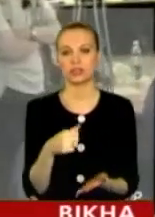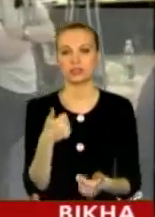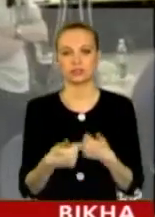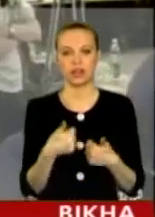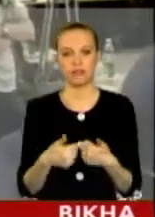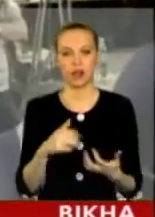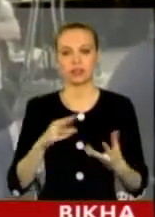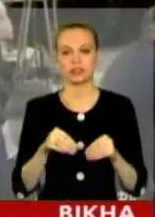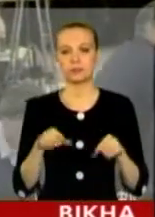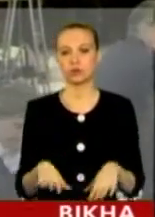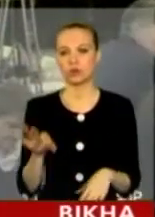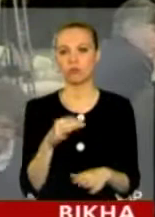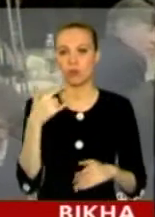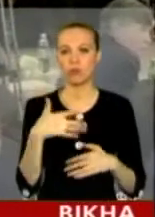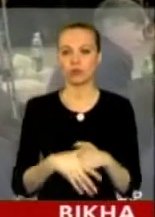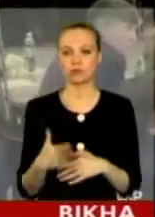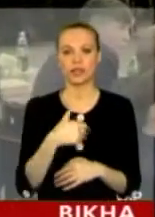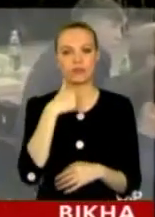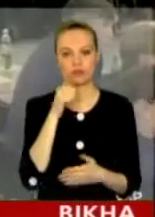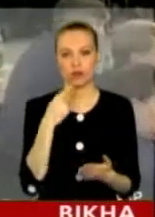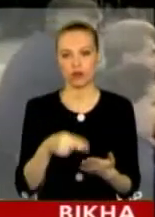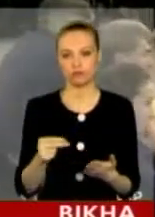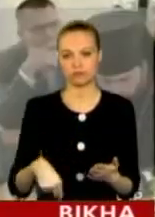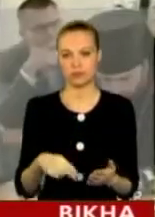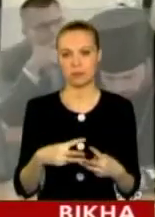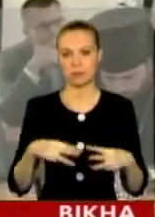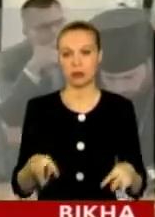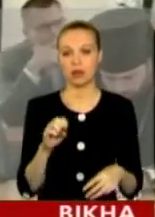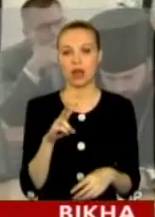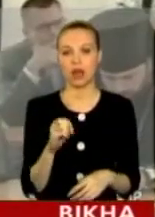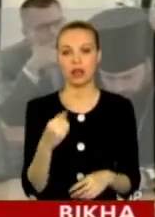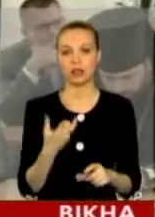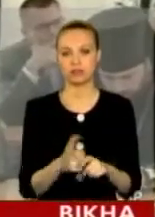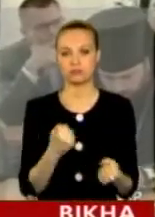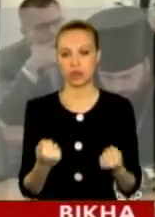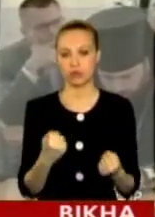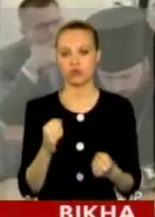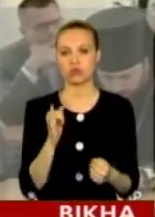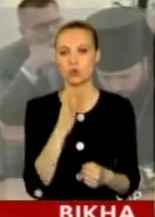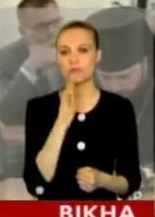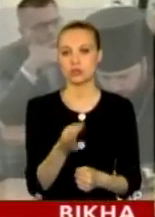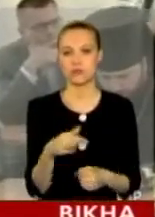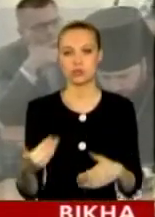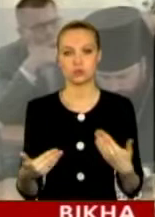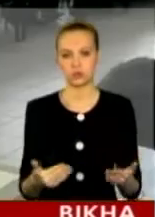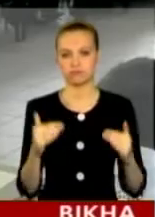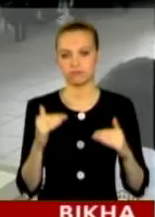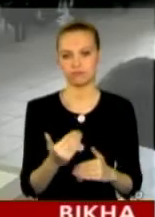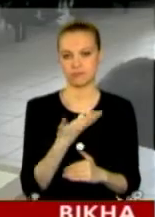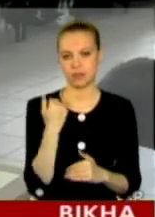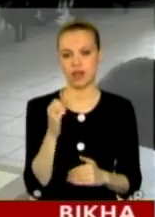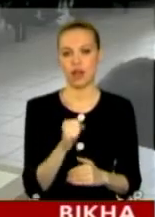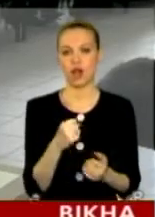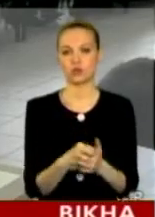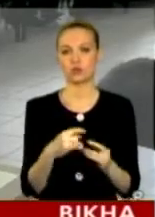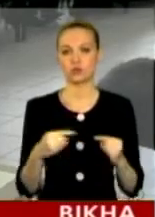нахваляться меморандумом про порозуміння, що його вчора ухвалив парламент. Проте градус напруження у висловлювання сторін не знизився, а до